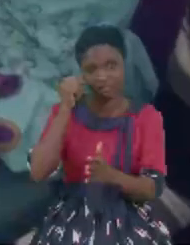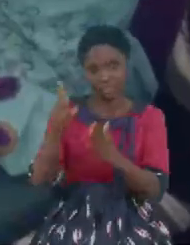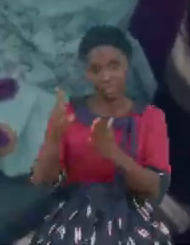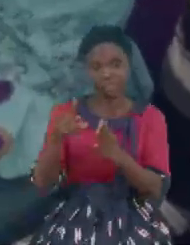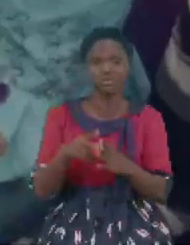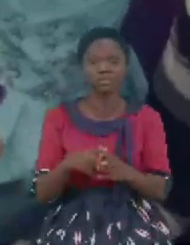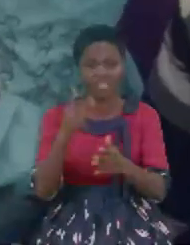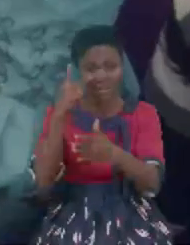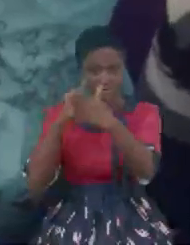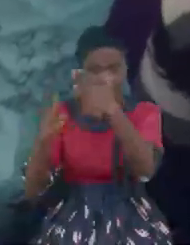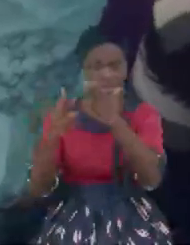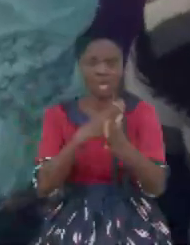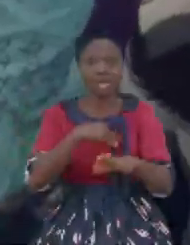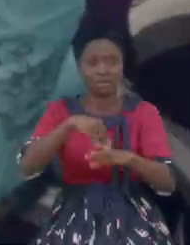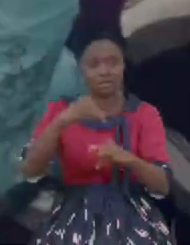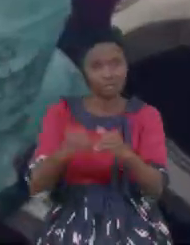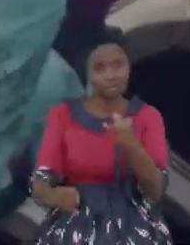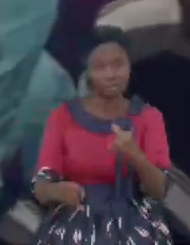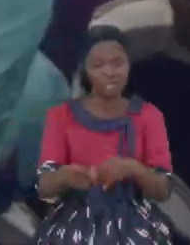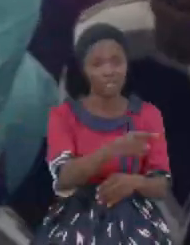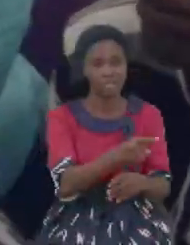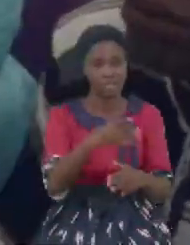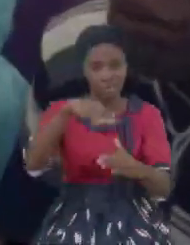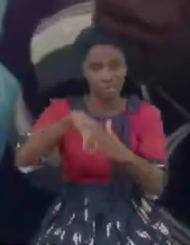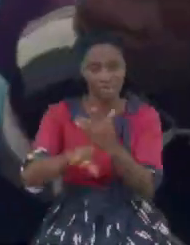Néhémie, Jérémie a vu